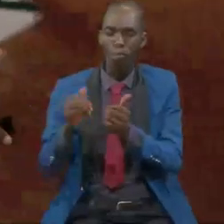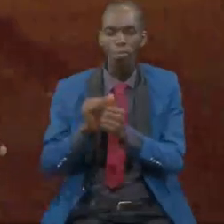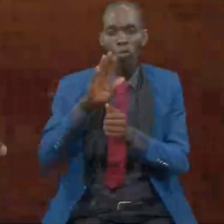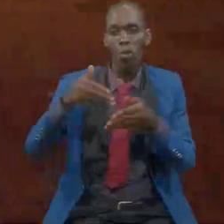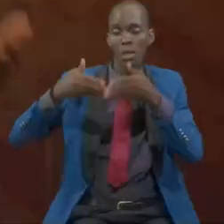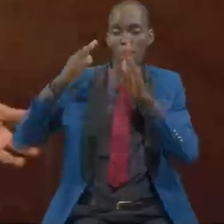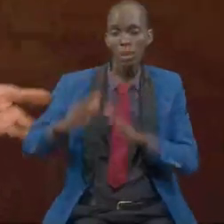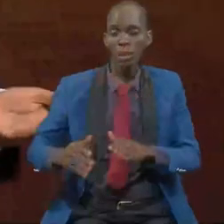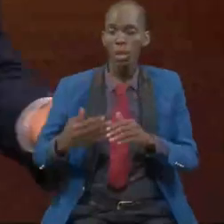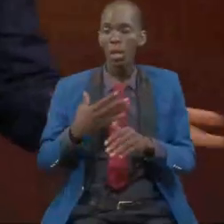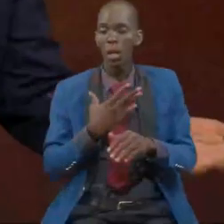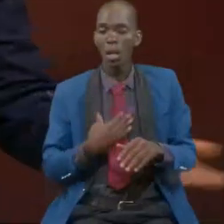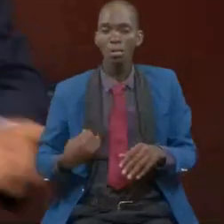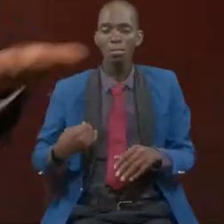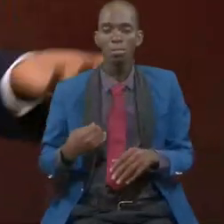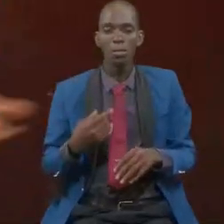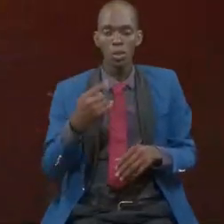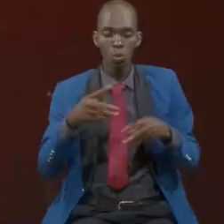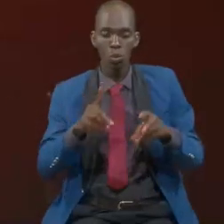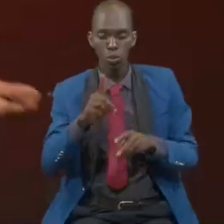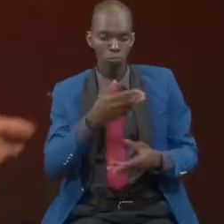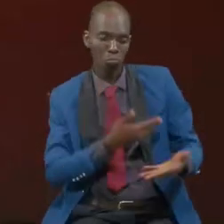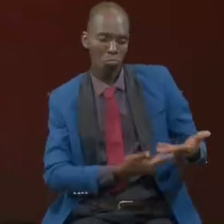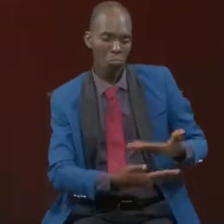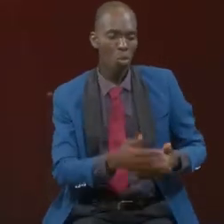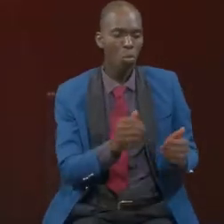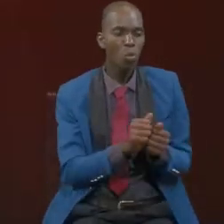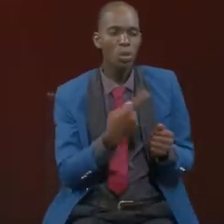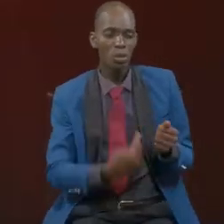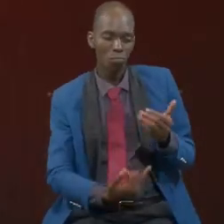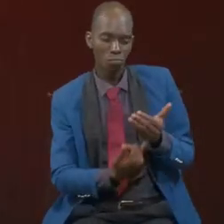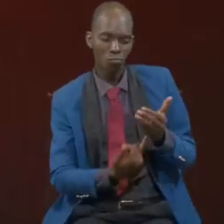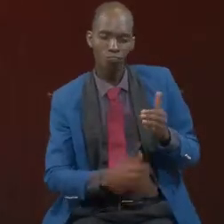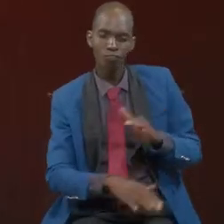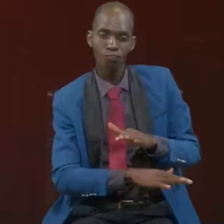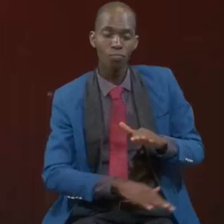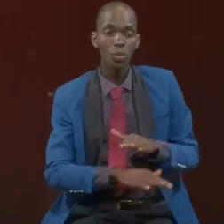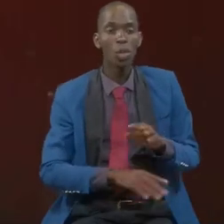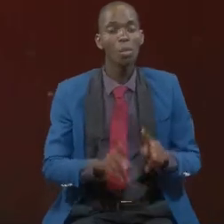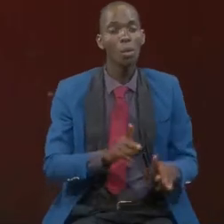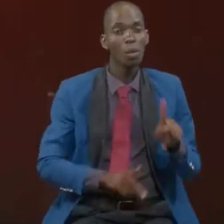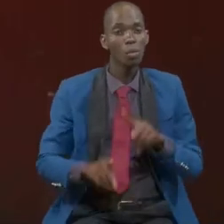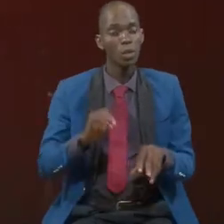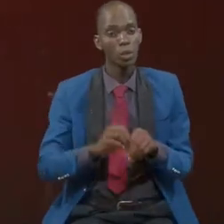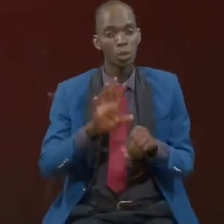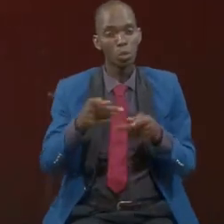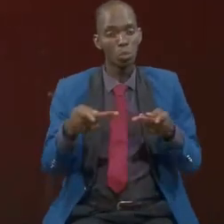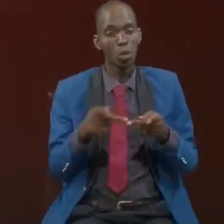vivez avec votre directeur, la façon dont vous vivez avec les collègues